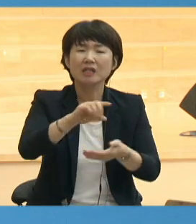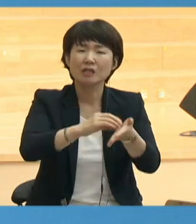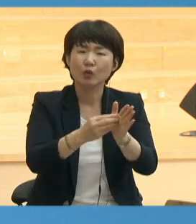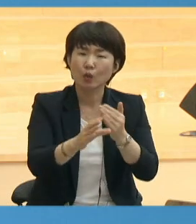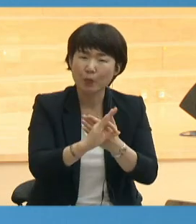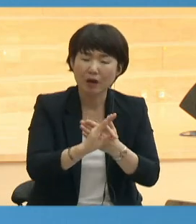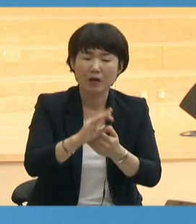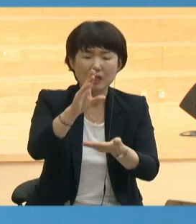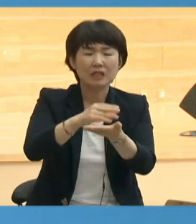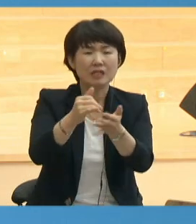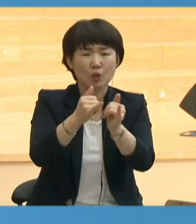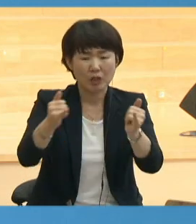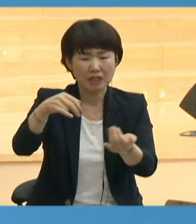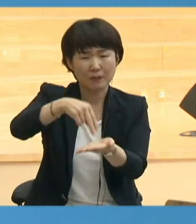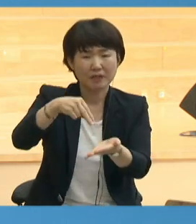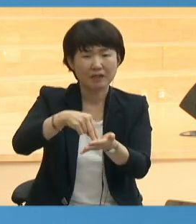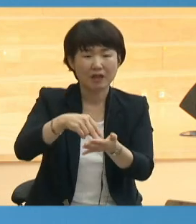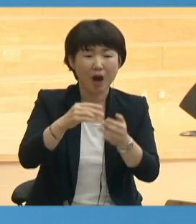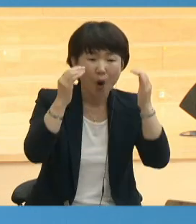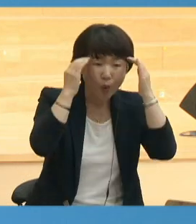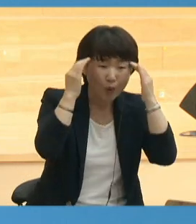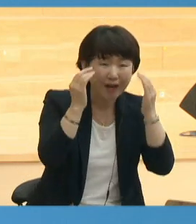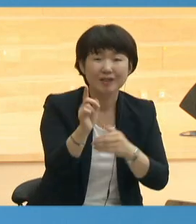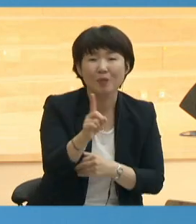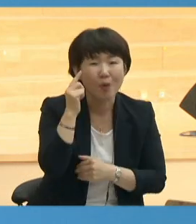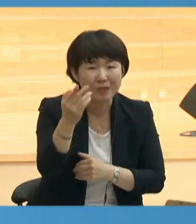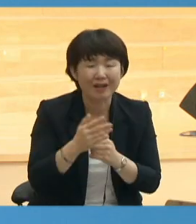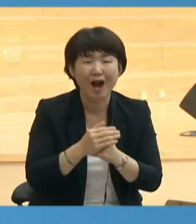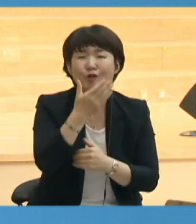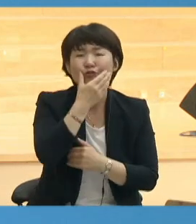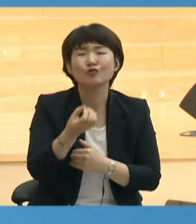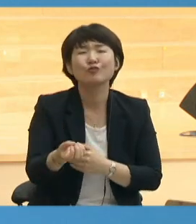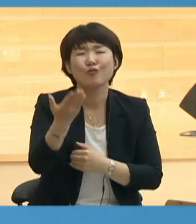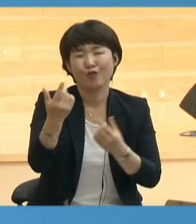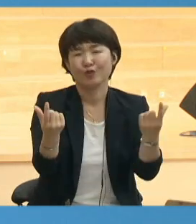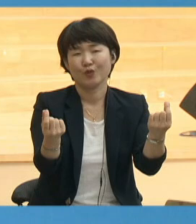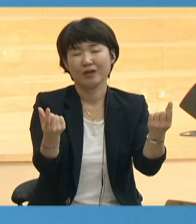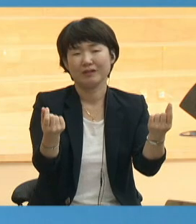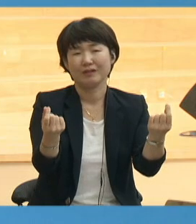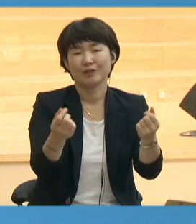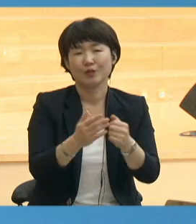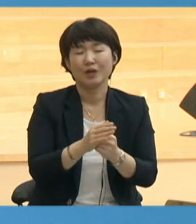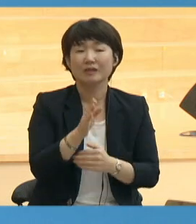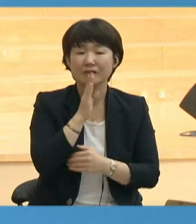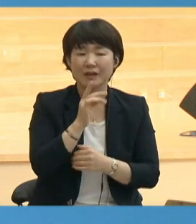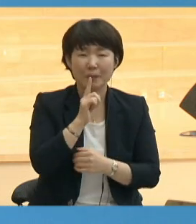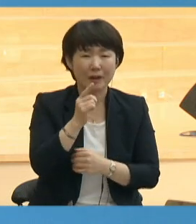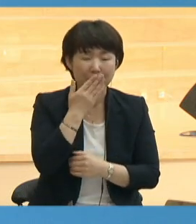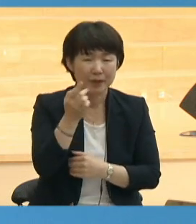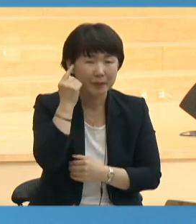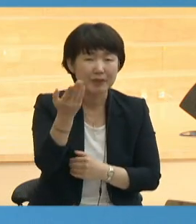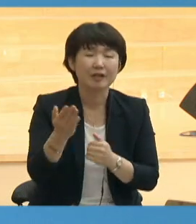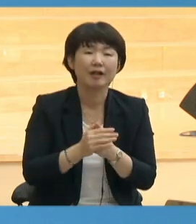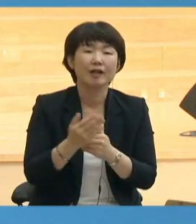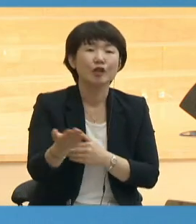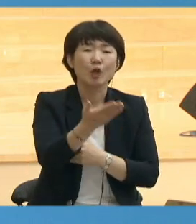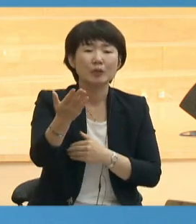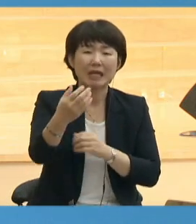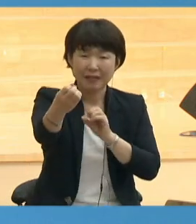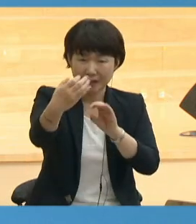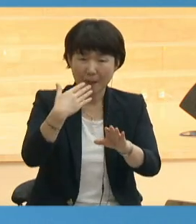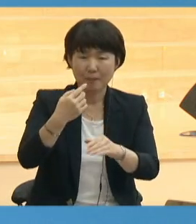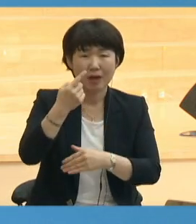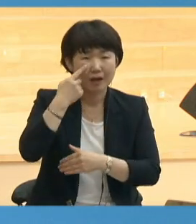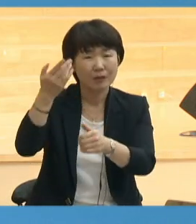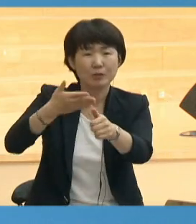그리스도인에게 고난은 변장 된 축복 이라고 말할 수 있나요 진짜 말할 수 있나요 여러분의 대답으로 대답해